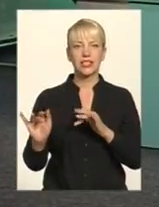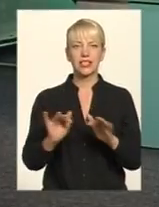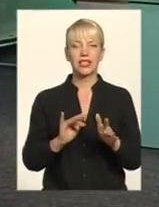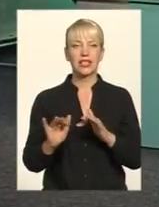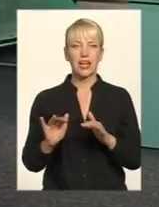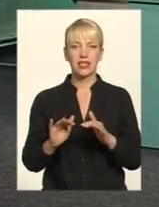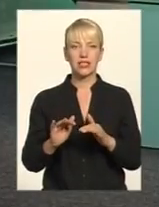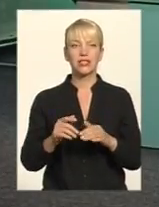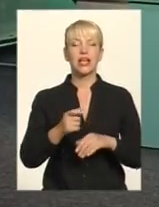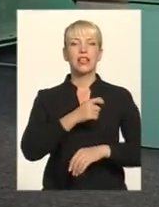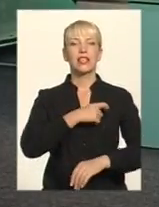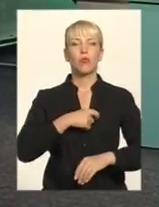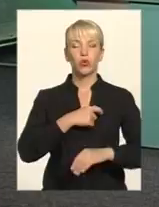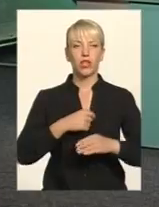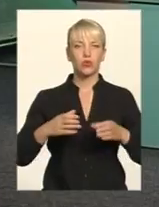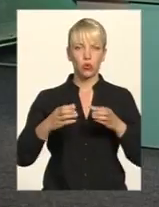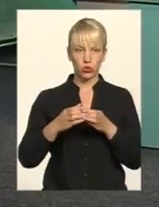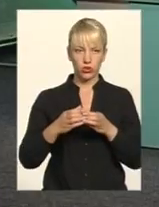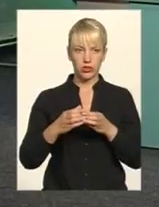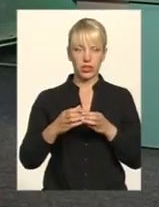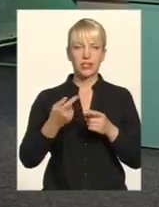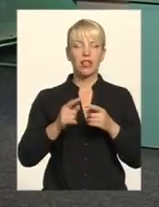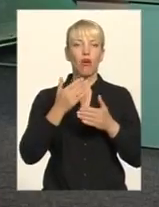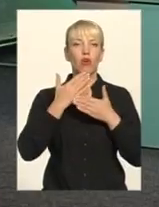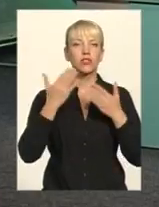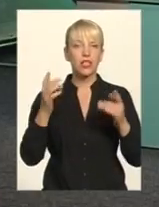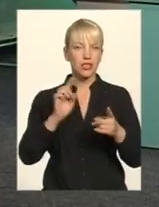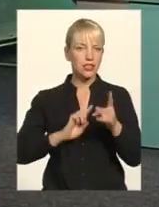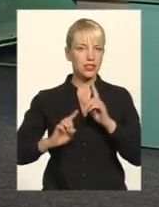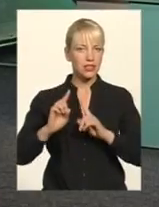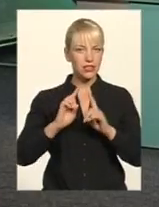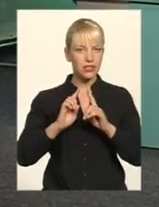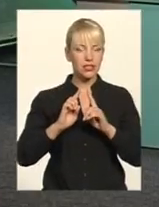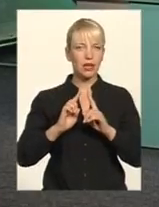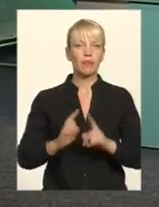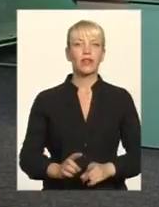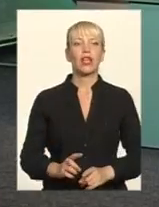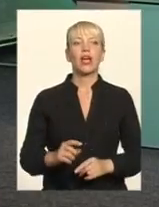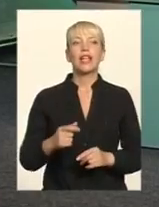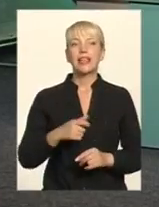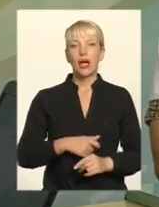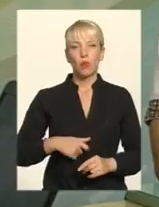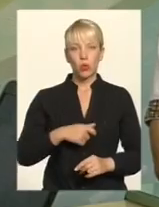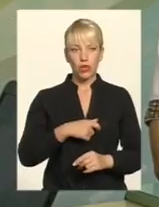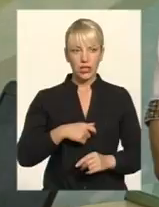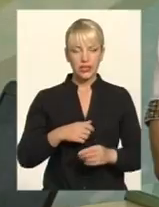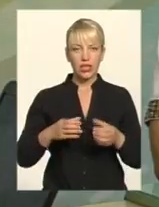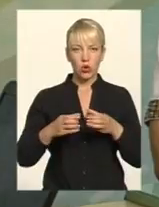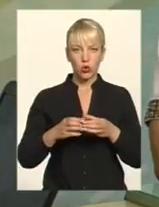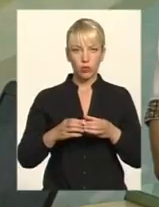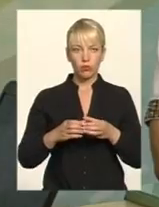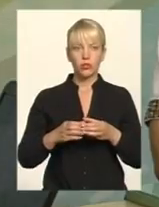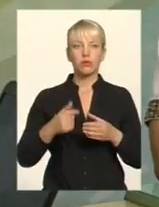останніх сесій депутатів цієї каденції. Пане Іване. Ну, депутатський корпус, як би не було важко, ми розуміємо, що